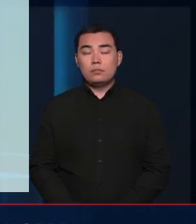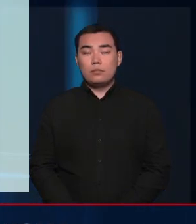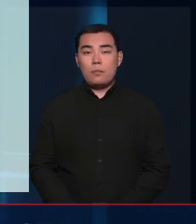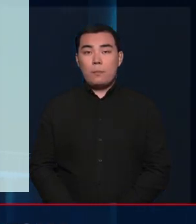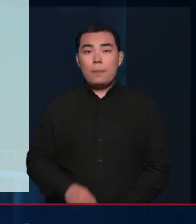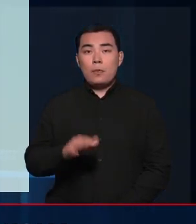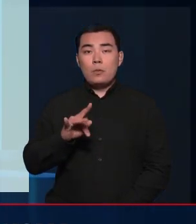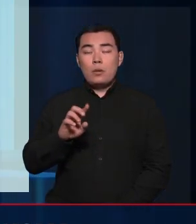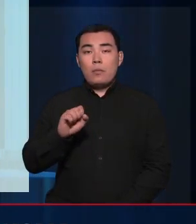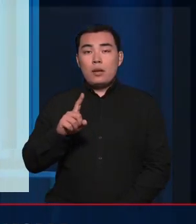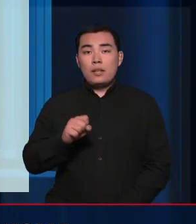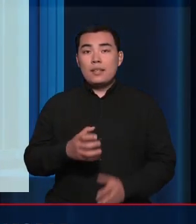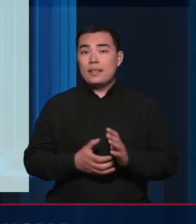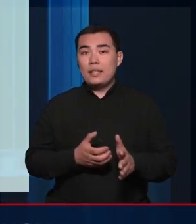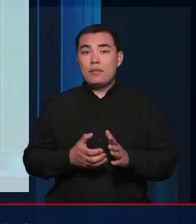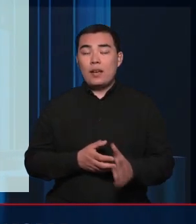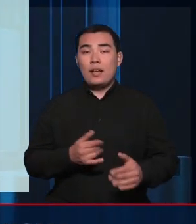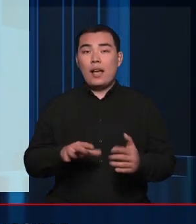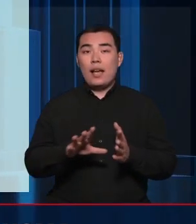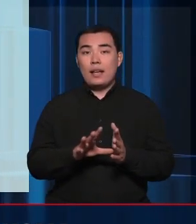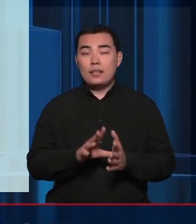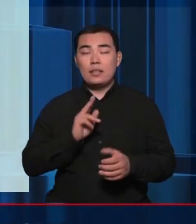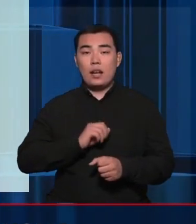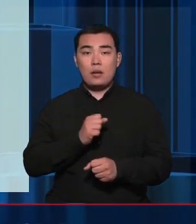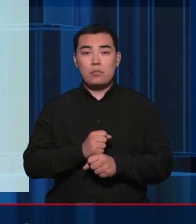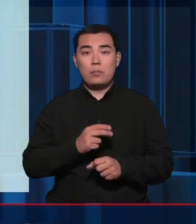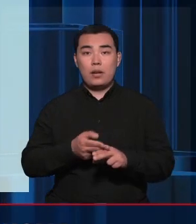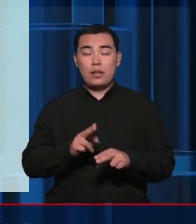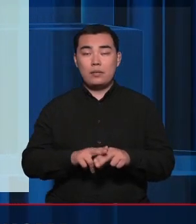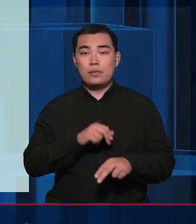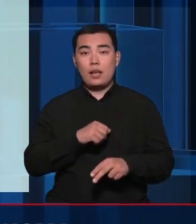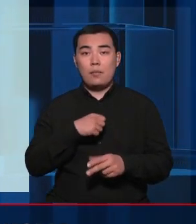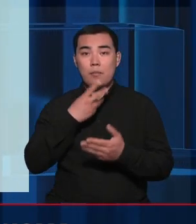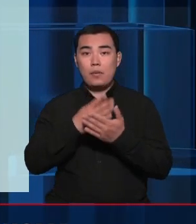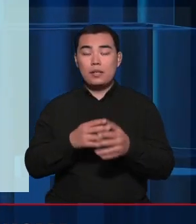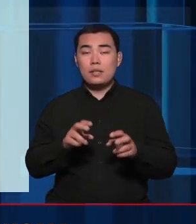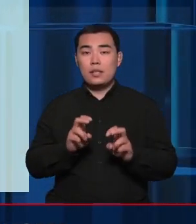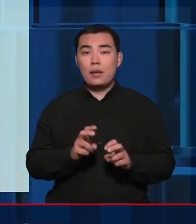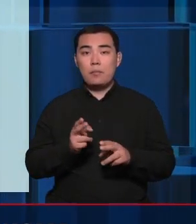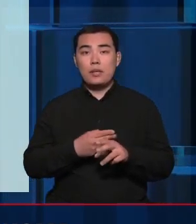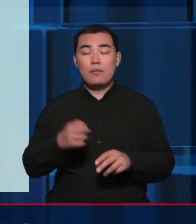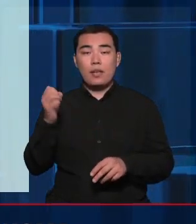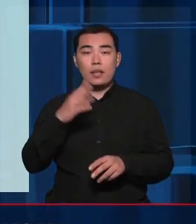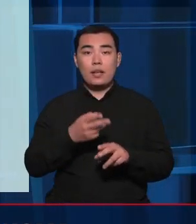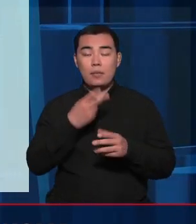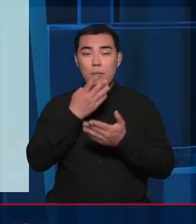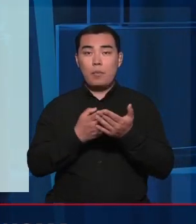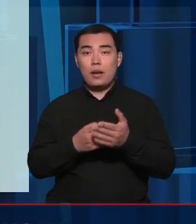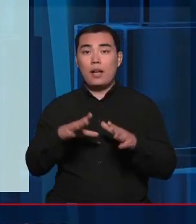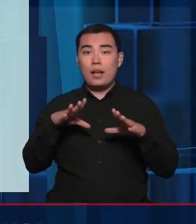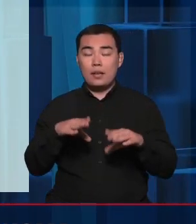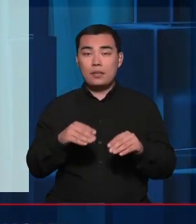На турбазах элементарно не хватает энергомощностей, вследствие чего отдыхающие нередко сидят без света. В результате таких перебоев